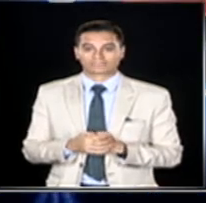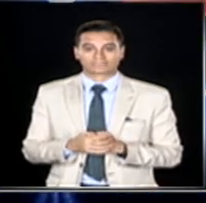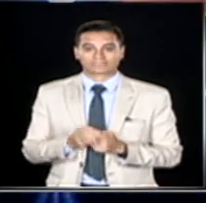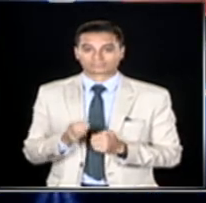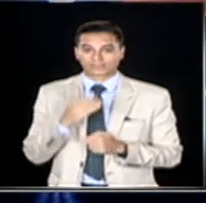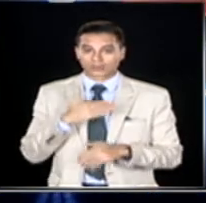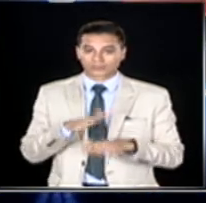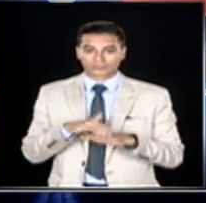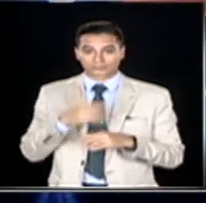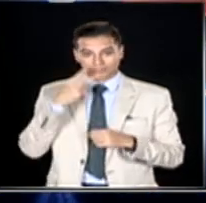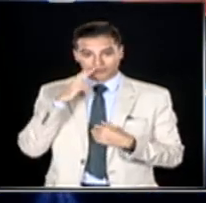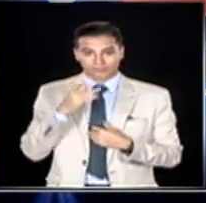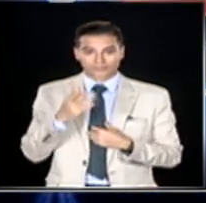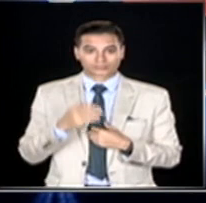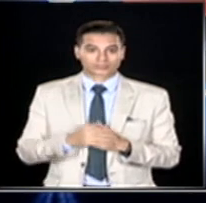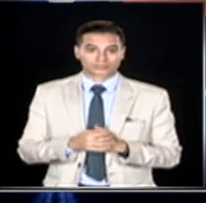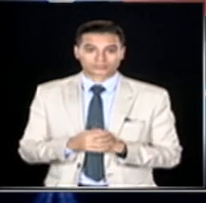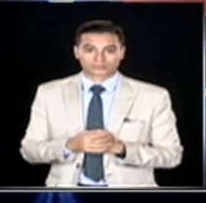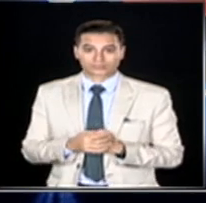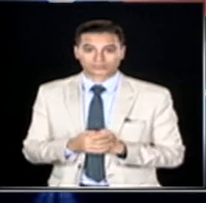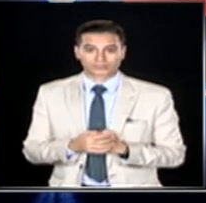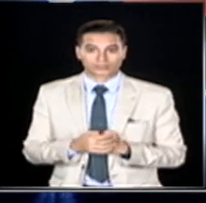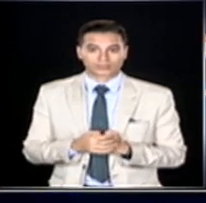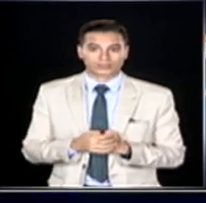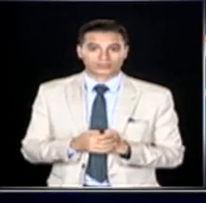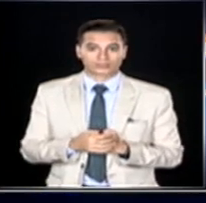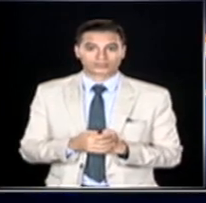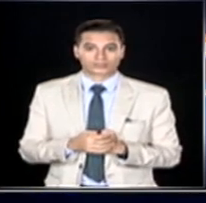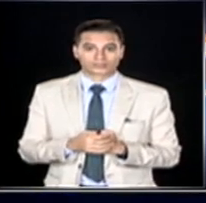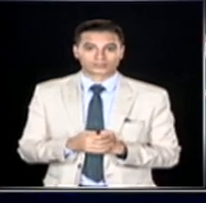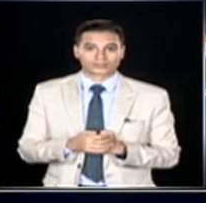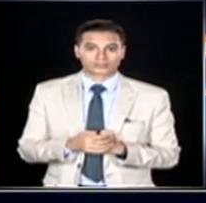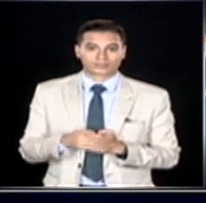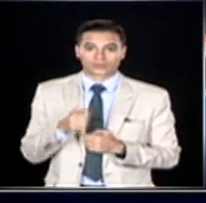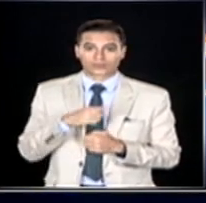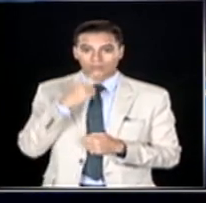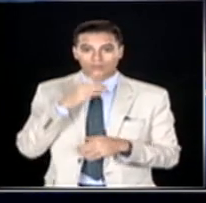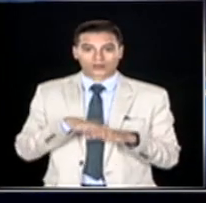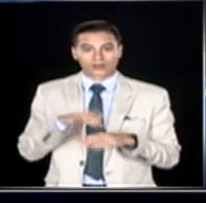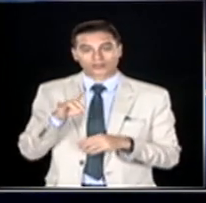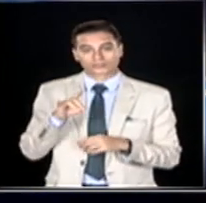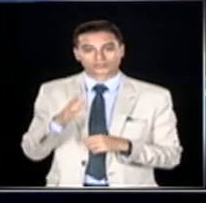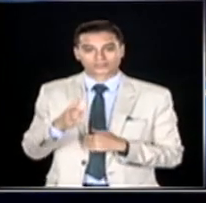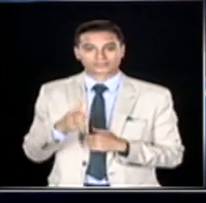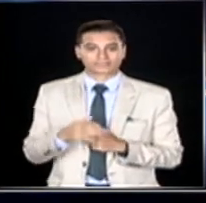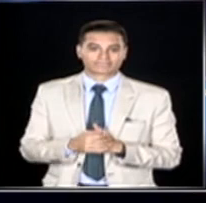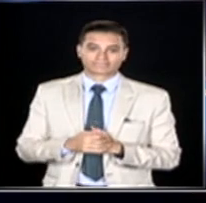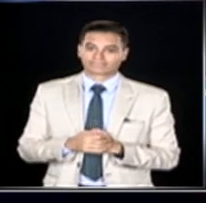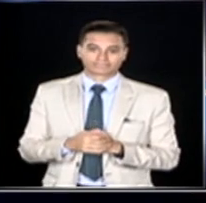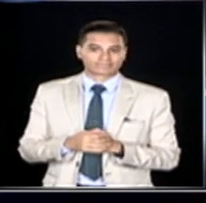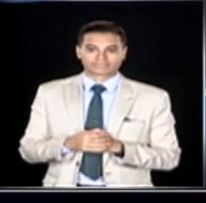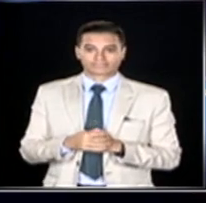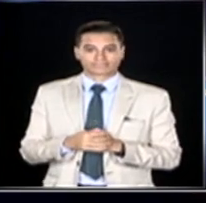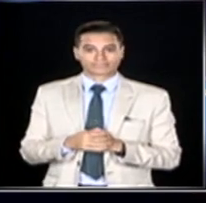قعدت انبهكم. مسعد اجابتك 11. صح، كلهم بيقولوا لك 10 وانت مصمم على